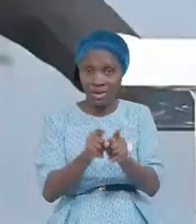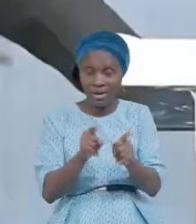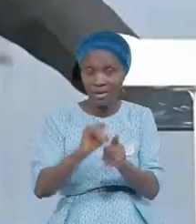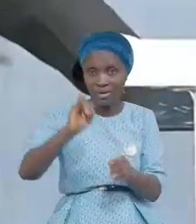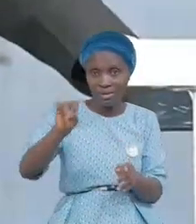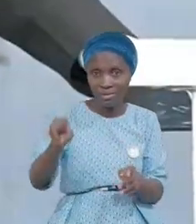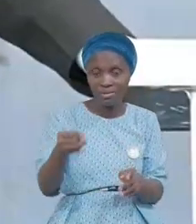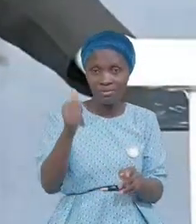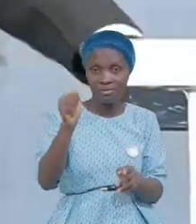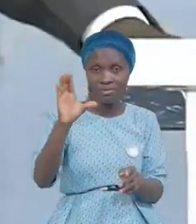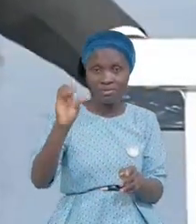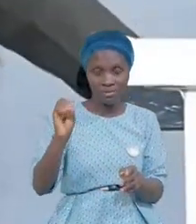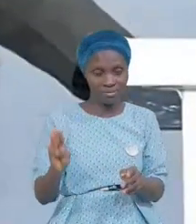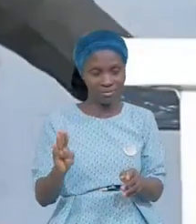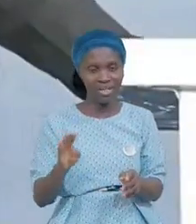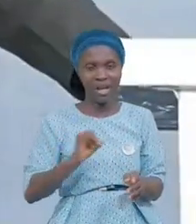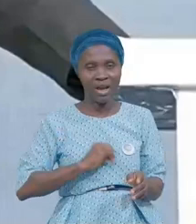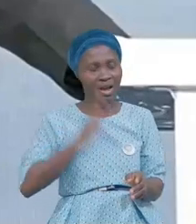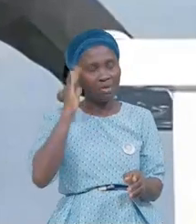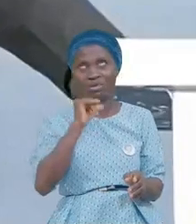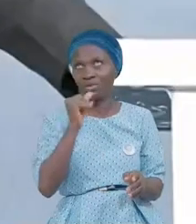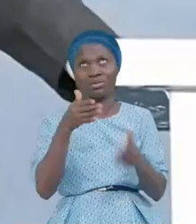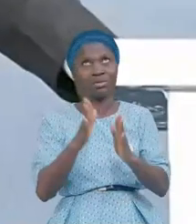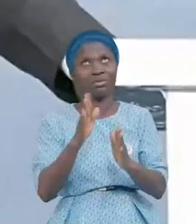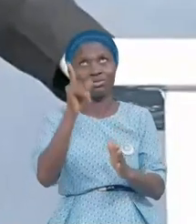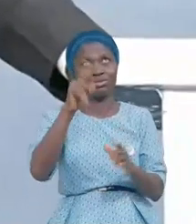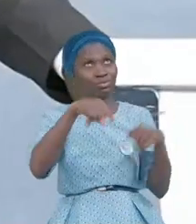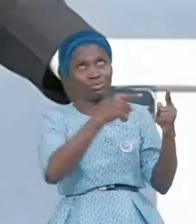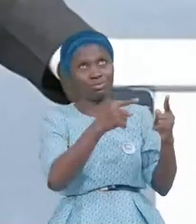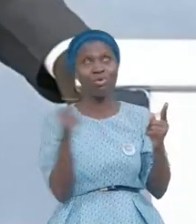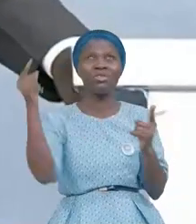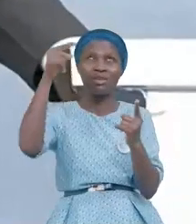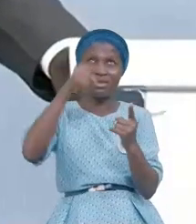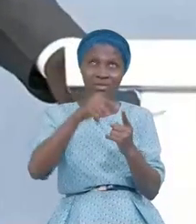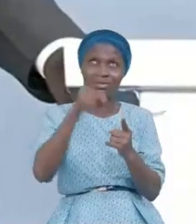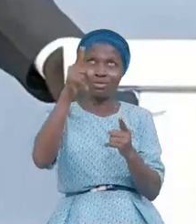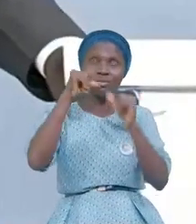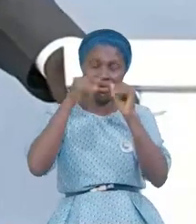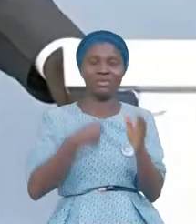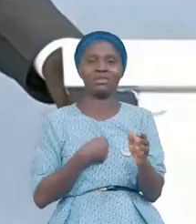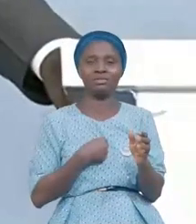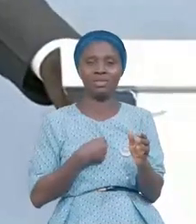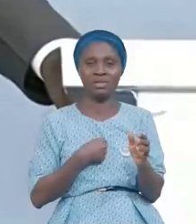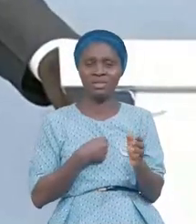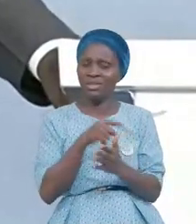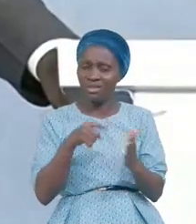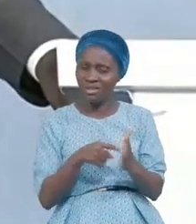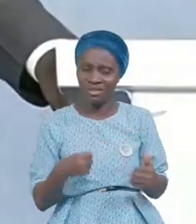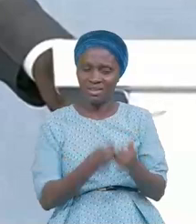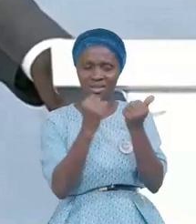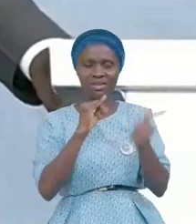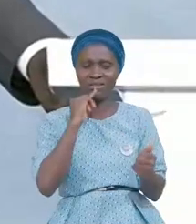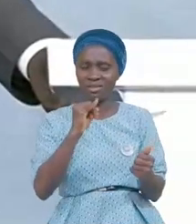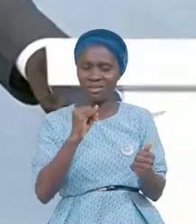ne te laisserai point aller à moins que tu ne m'aies béni. Ce défi est le plus élevé que